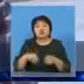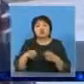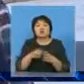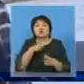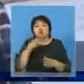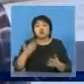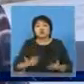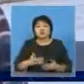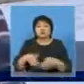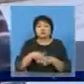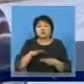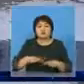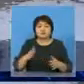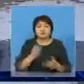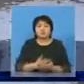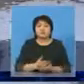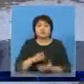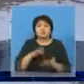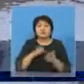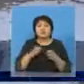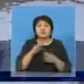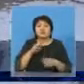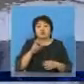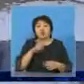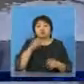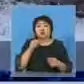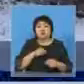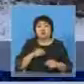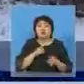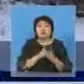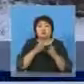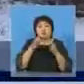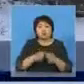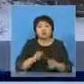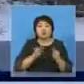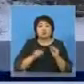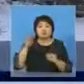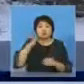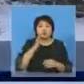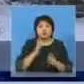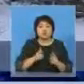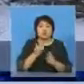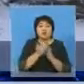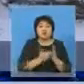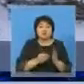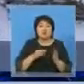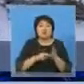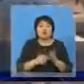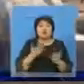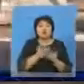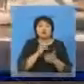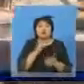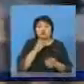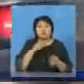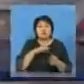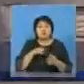такой насыщенный, очень много детей. В городском отделе ЖКХ отметили, что работы по замене опор с установкой освещения идут согласно графику, однако имеются сложности